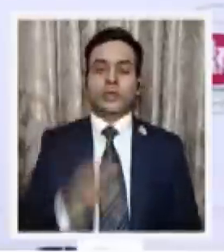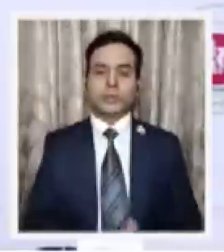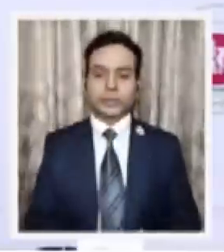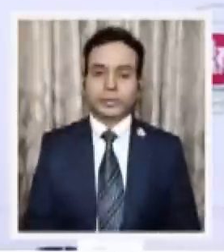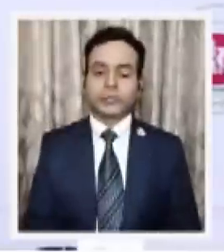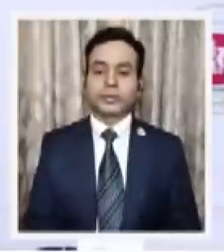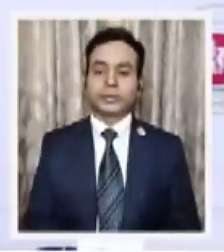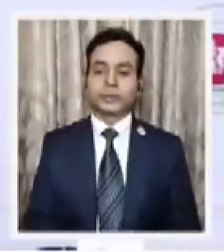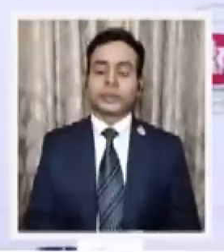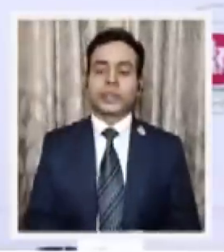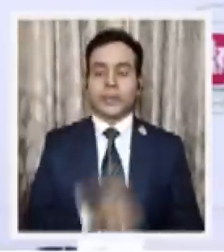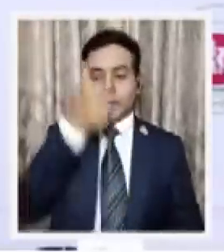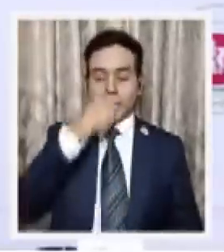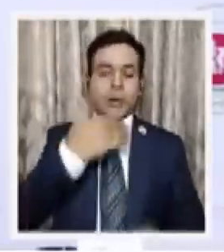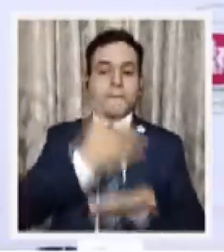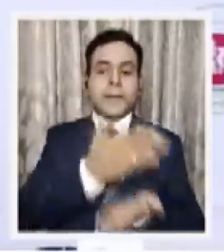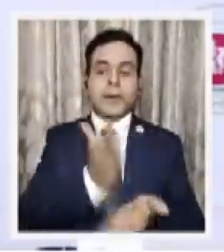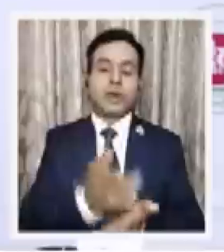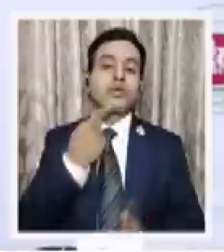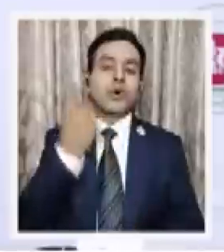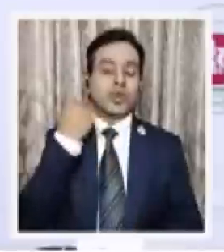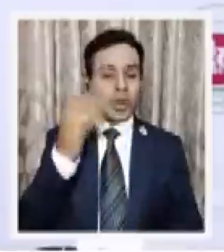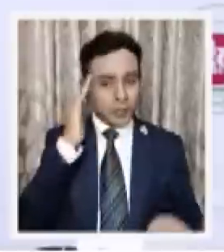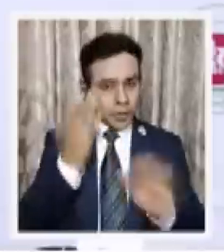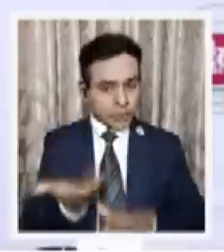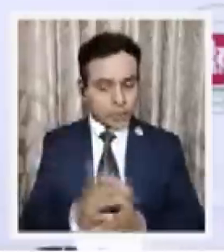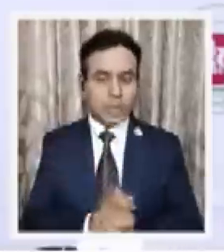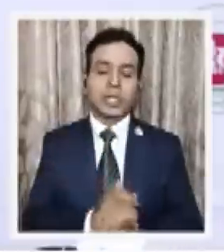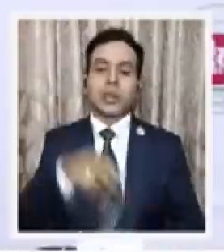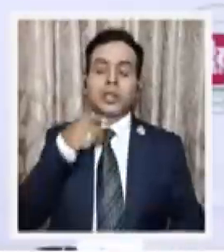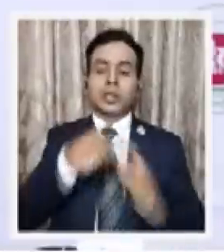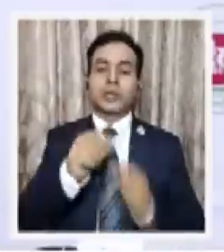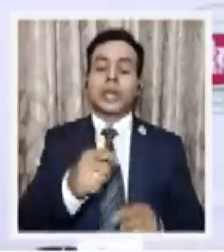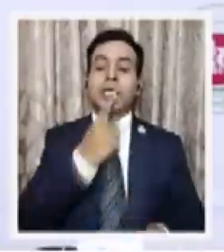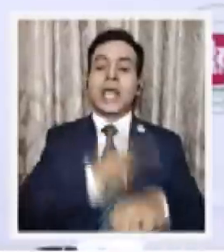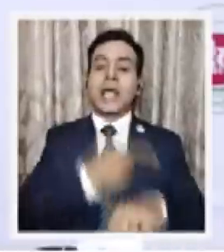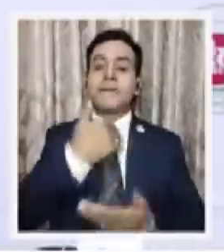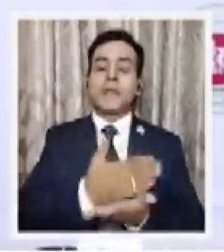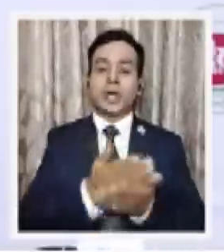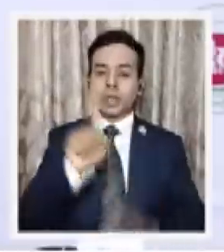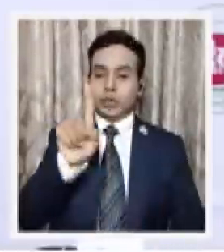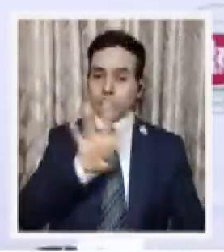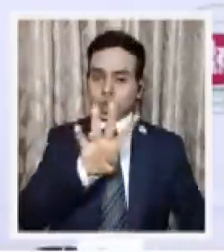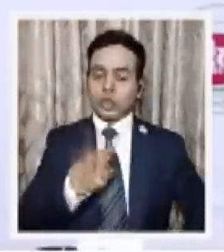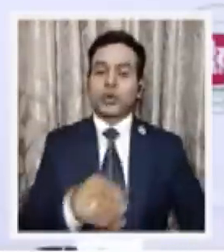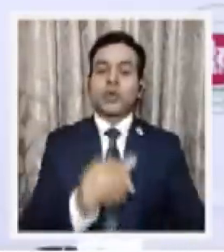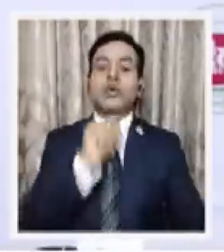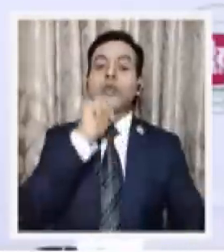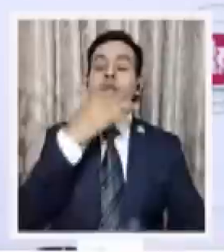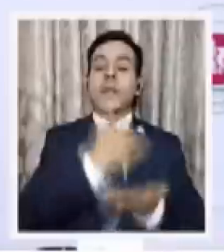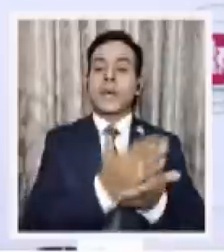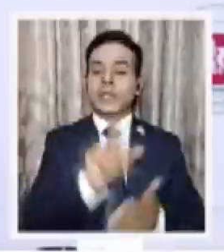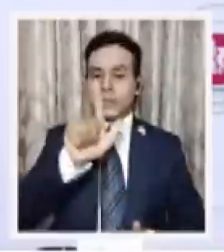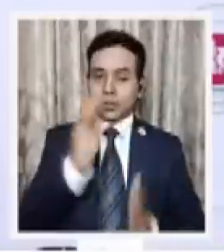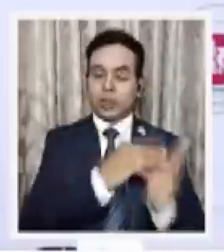বিভাগ অনুযায়ী গত 24 ঘন্টায় যারা মৃত্যুবরণ করেছেন তাদের সংখ্যা ঢাকা বিভাগে 14 জন, খুলনা বিভাগ 7 জন, চট্টগ্রাম 6 জন,